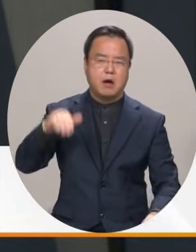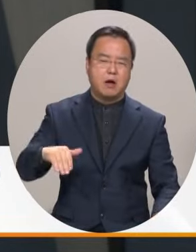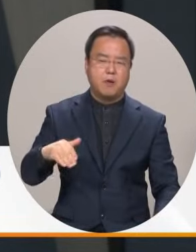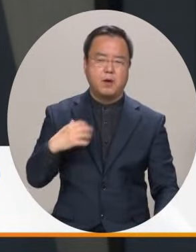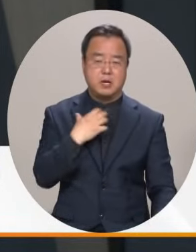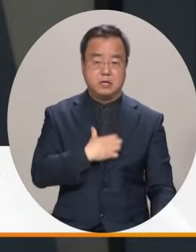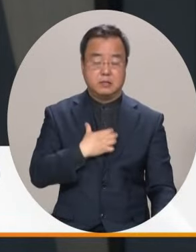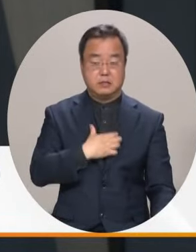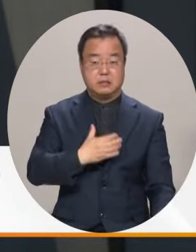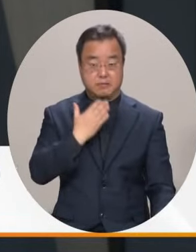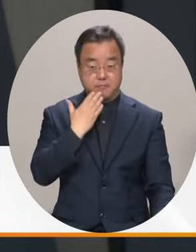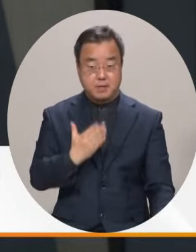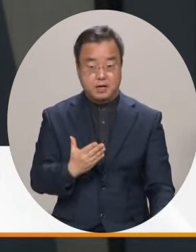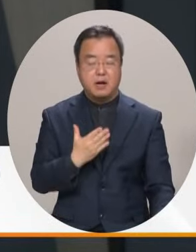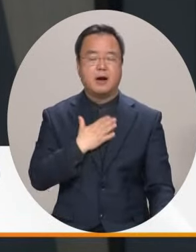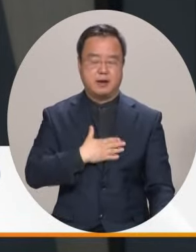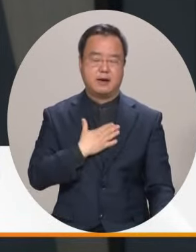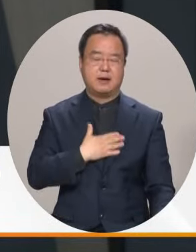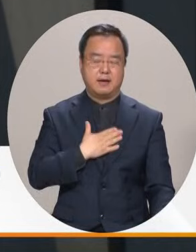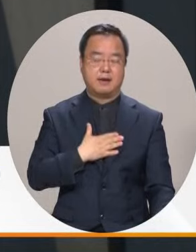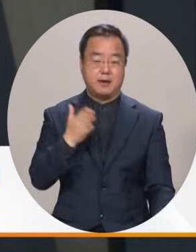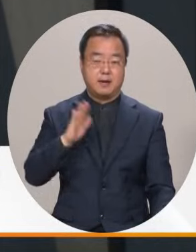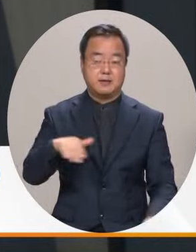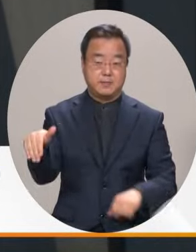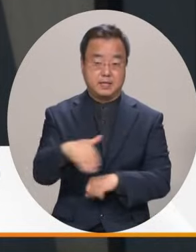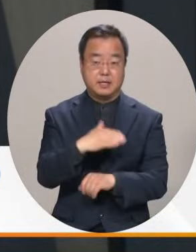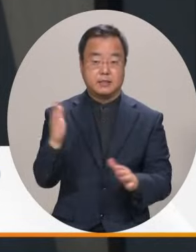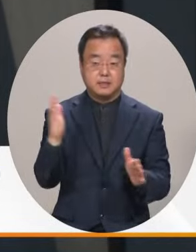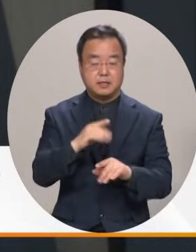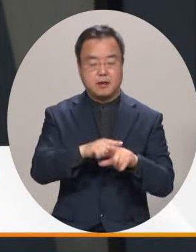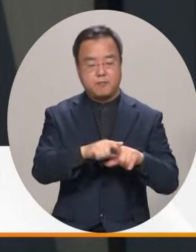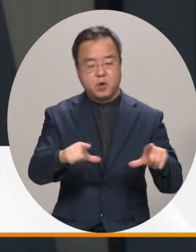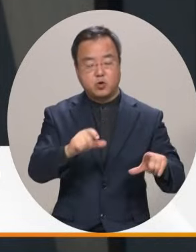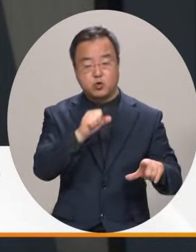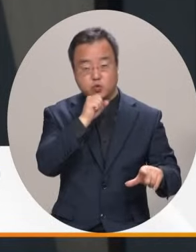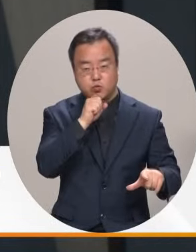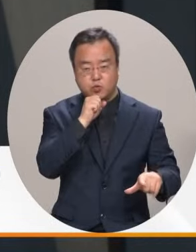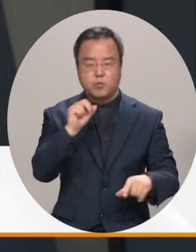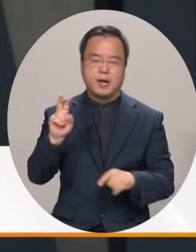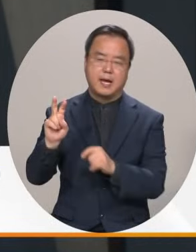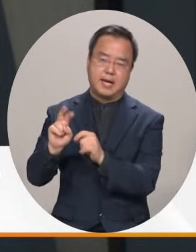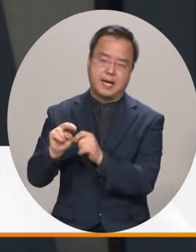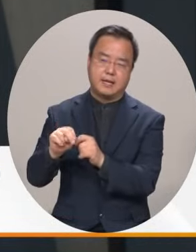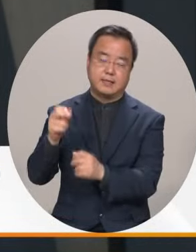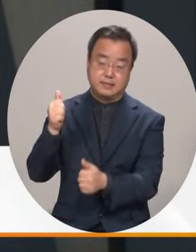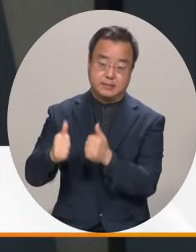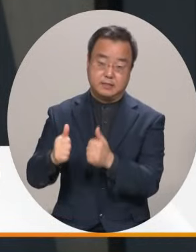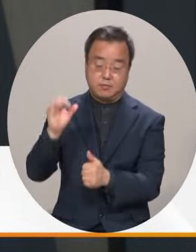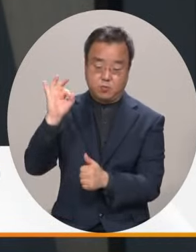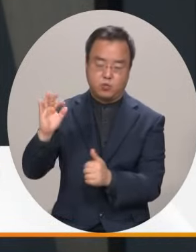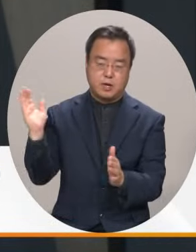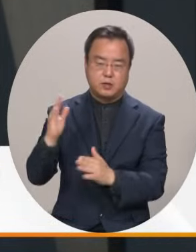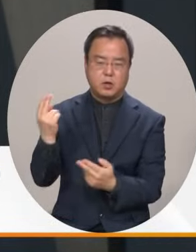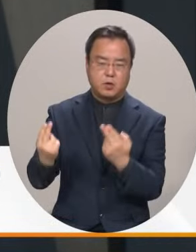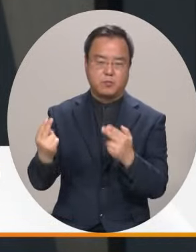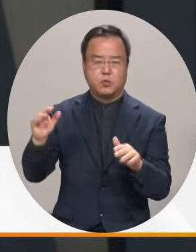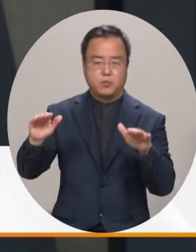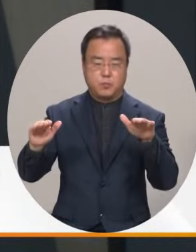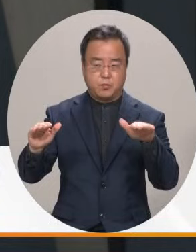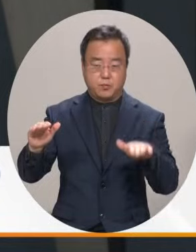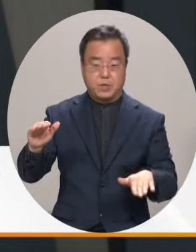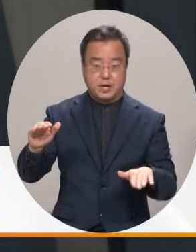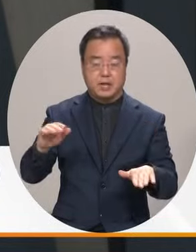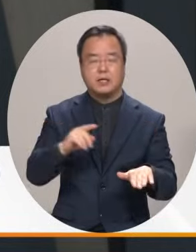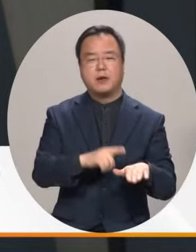있습니다 그런데 어 재학생들의 평균 성적이 수생의 비해서 다소 낮아지는 경향은 있지만은 평소